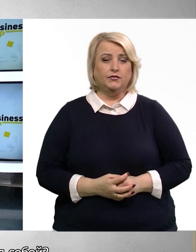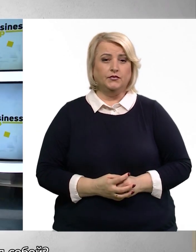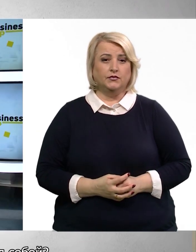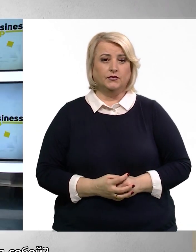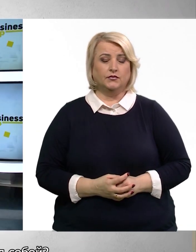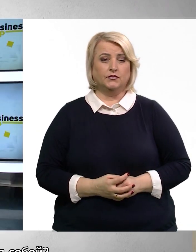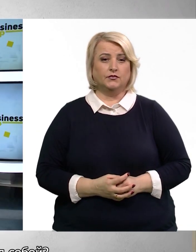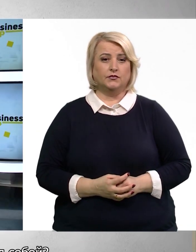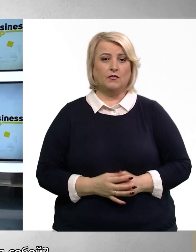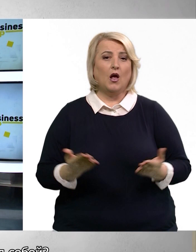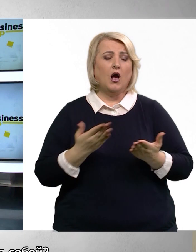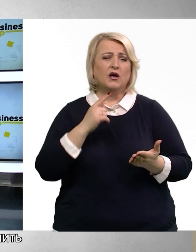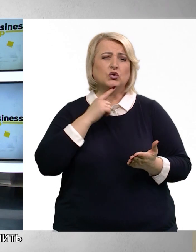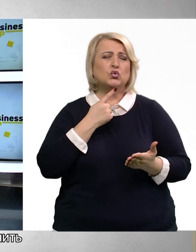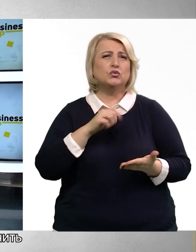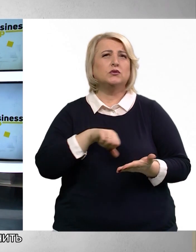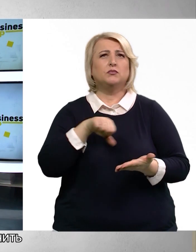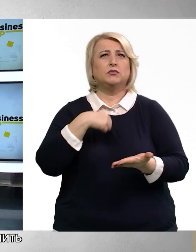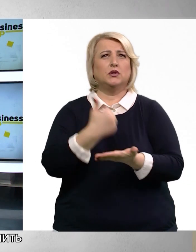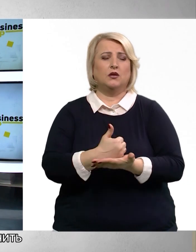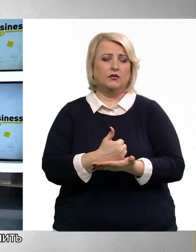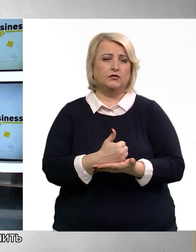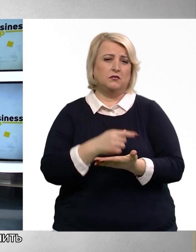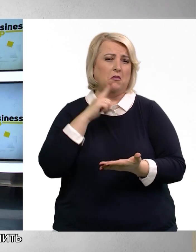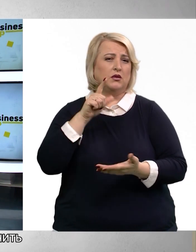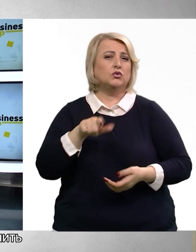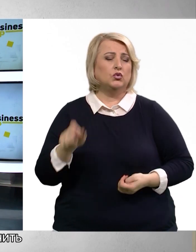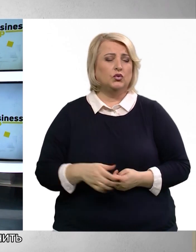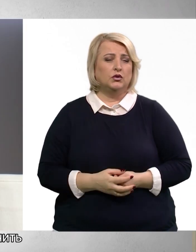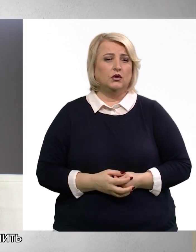care sunt provocările lor de bază? Da, ei vor